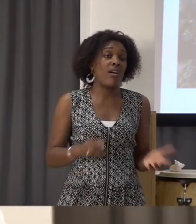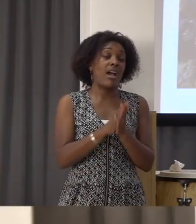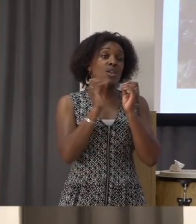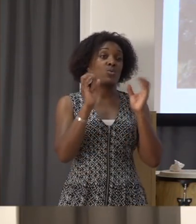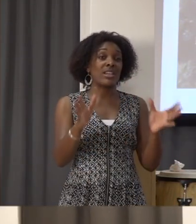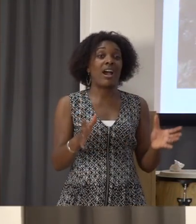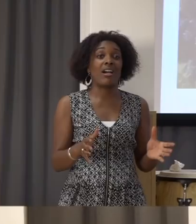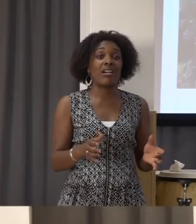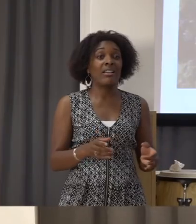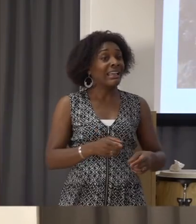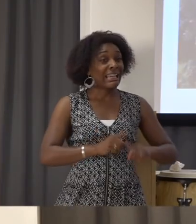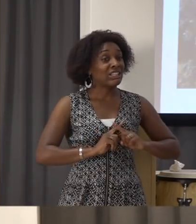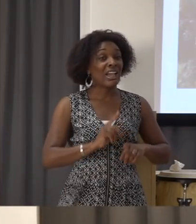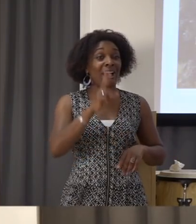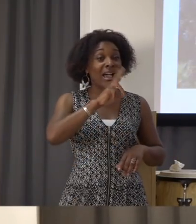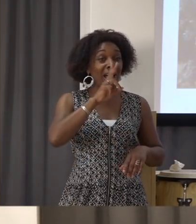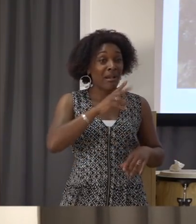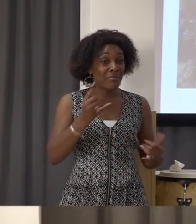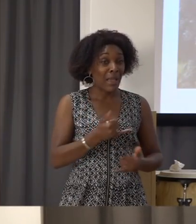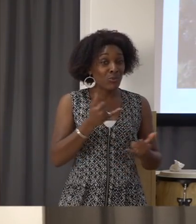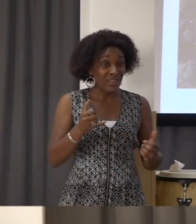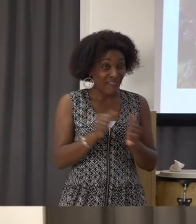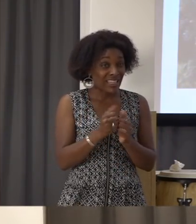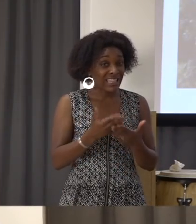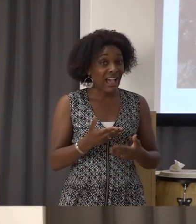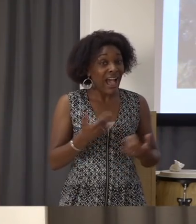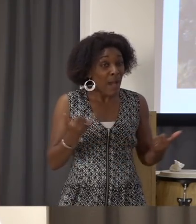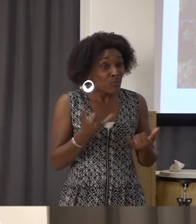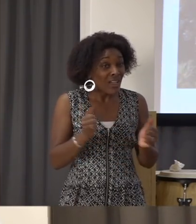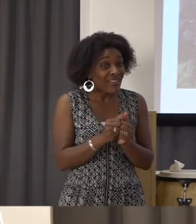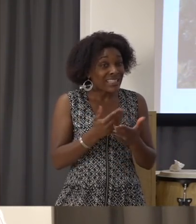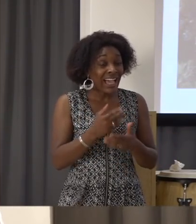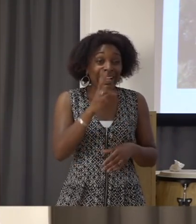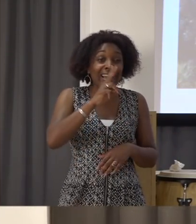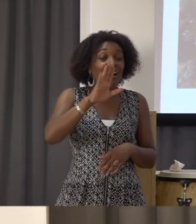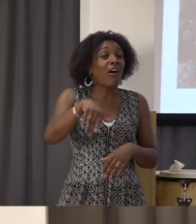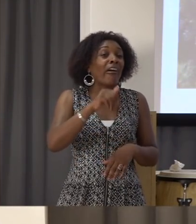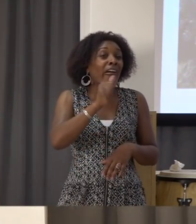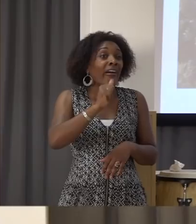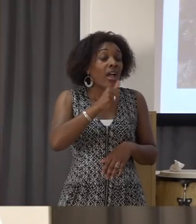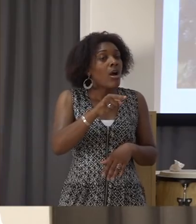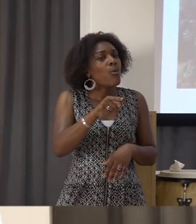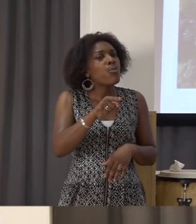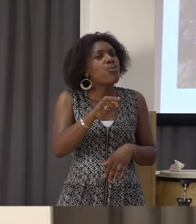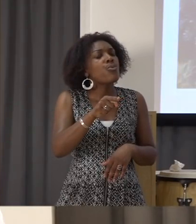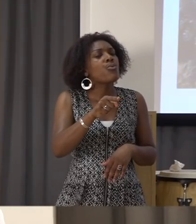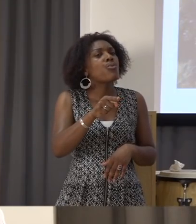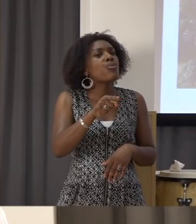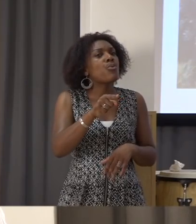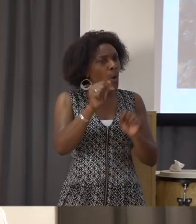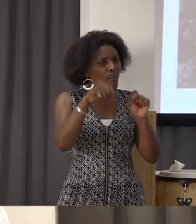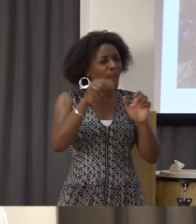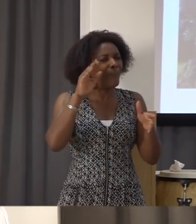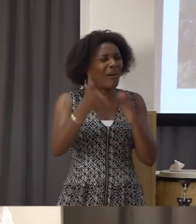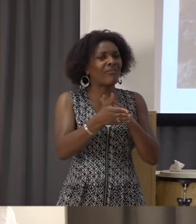Le chrétien ne doit pas rigoler avec ces choses. Le chrétien qui rigole, qui plaisante avec ces choses, il court à sa propre